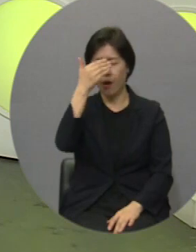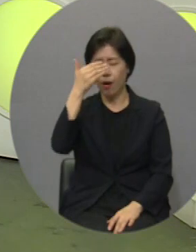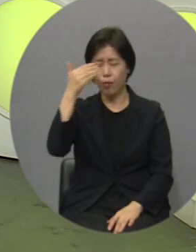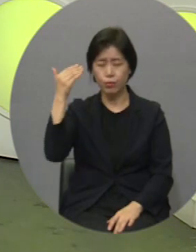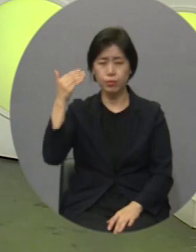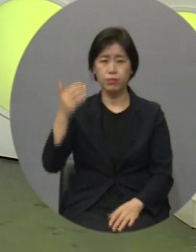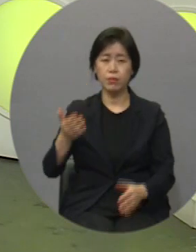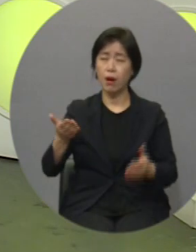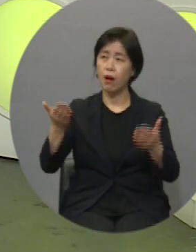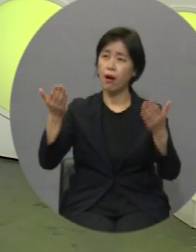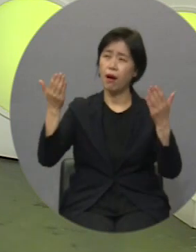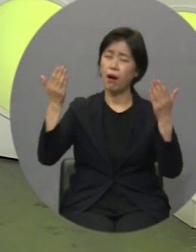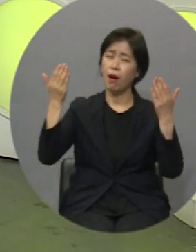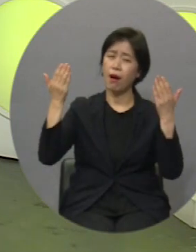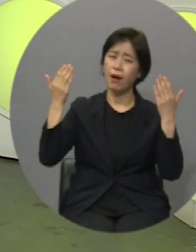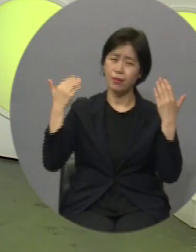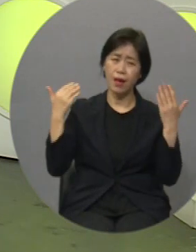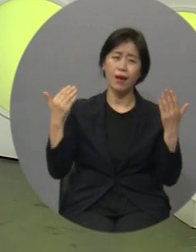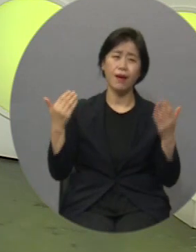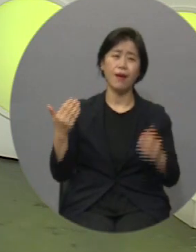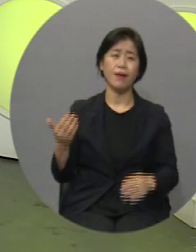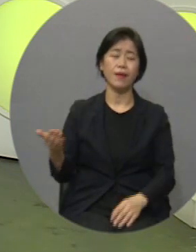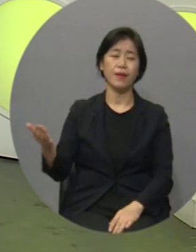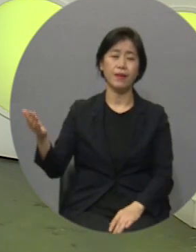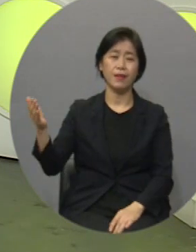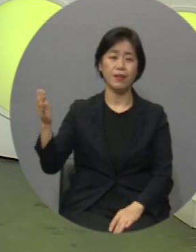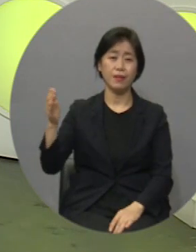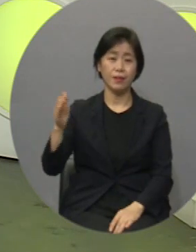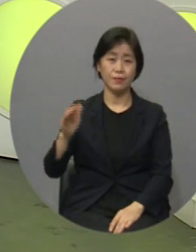청춘은 자꾸 가는데